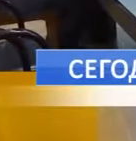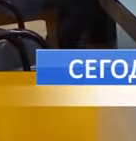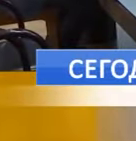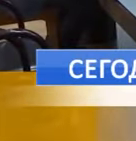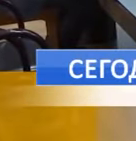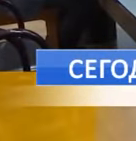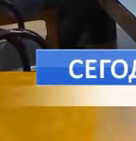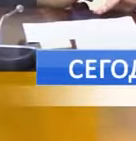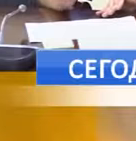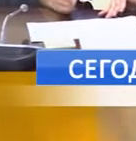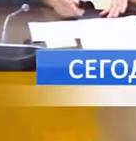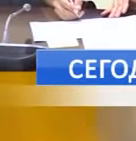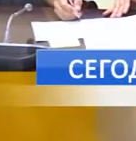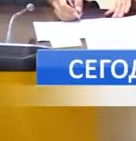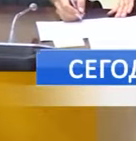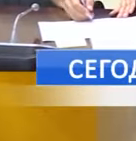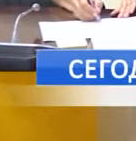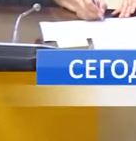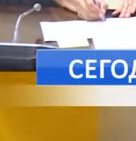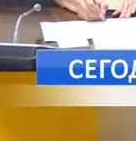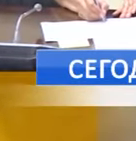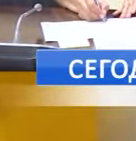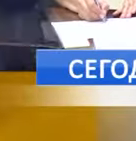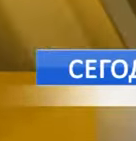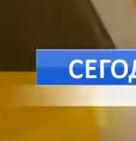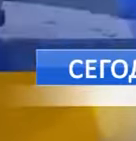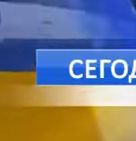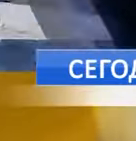Ближе к народу. Обращение населения изучает Генеральная прокуратура.